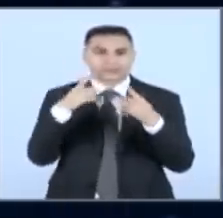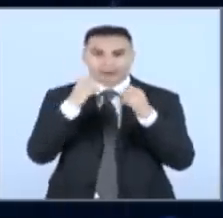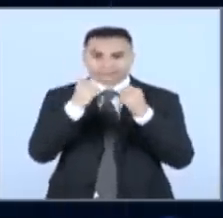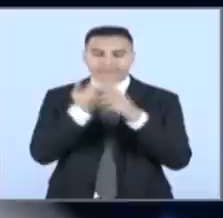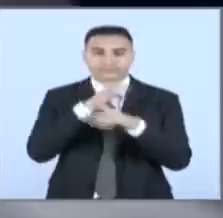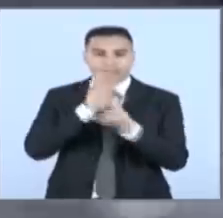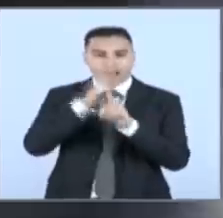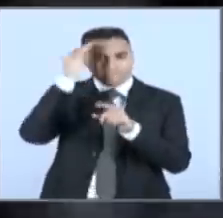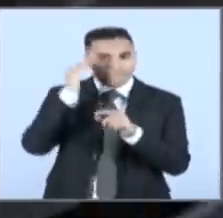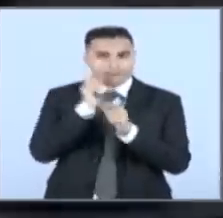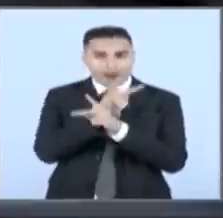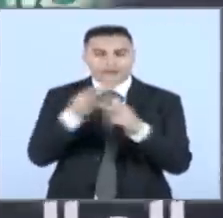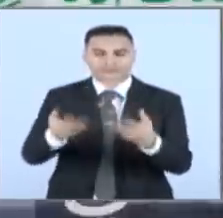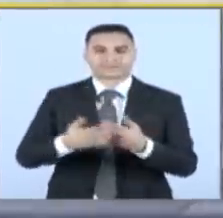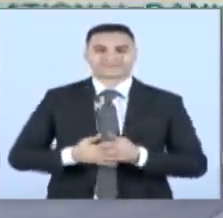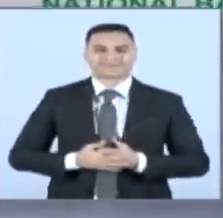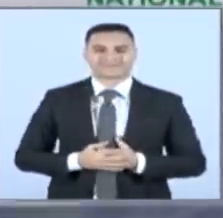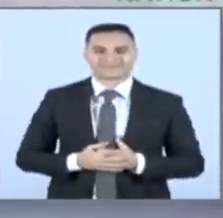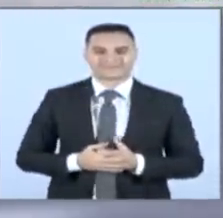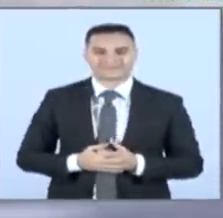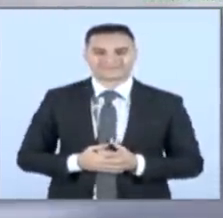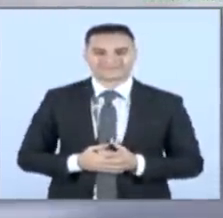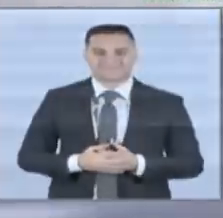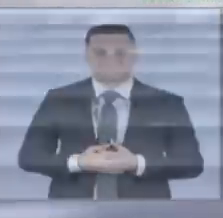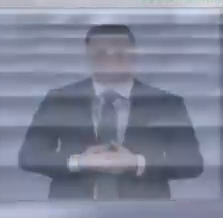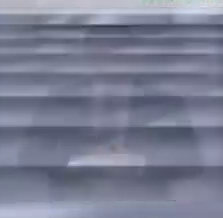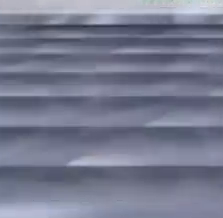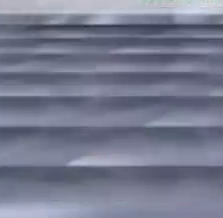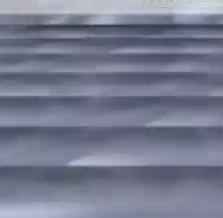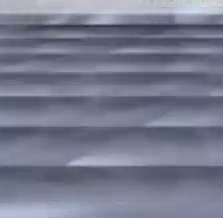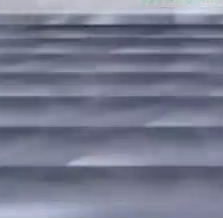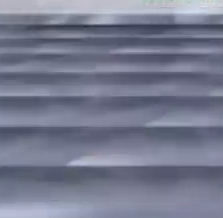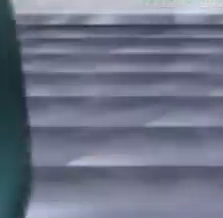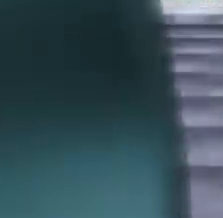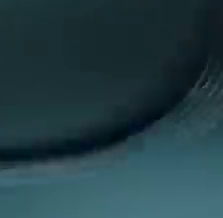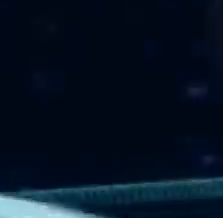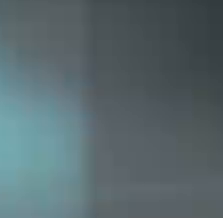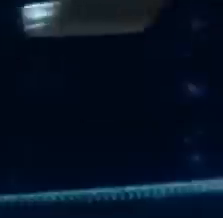87500 جنيه في خزنة البنك الأهلي لدعم المرأة المعيلة والشمول المالي.